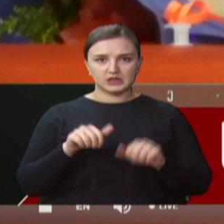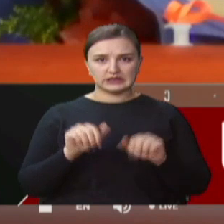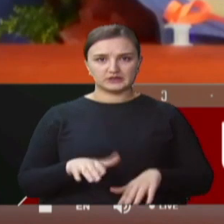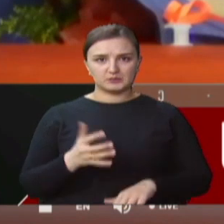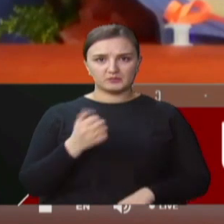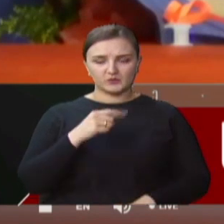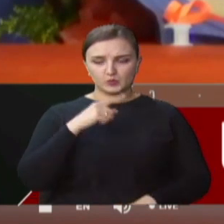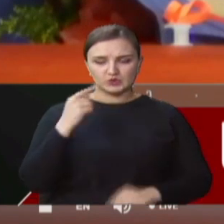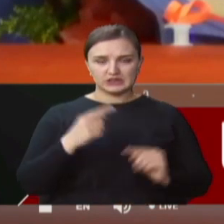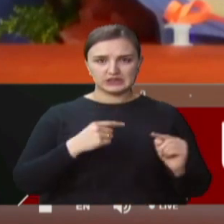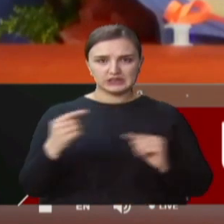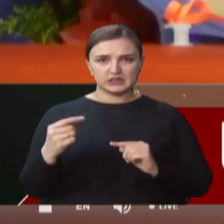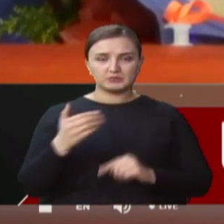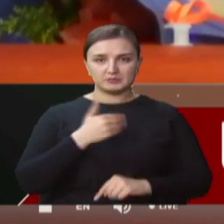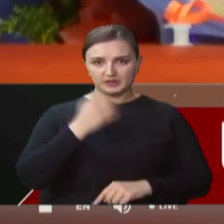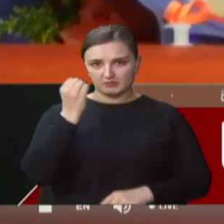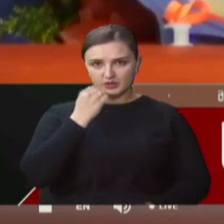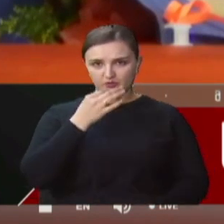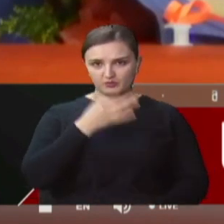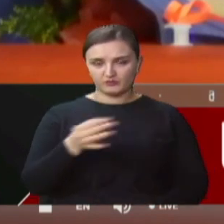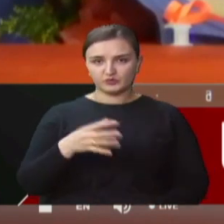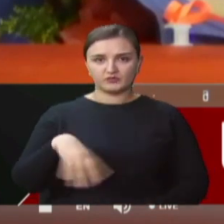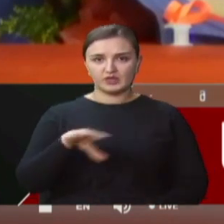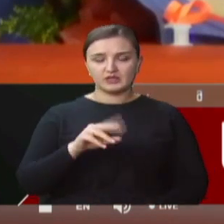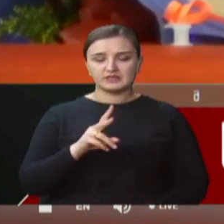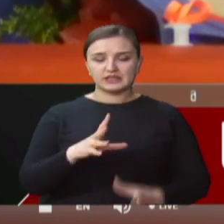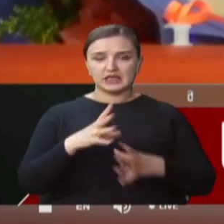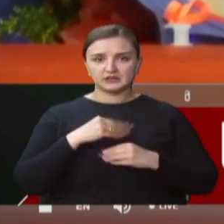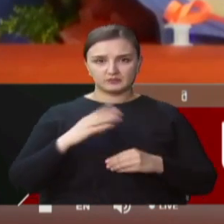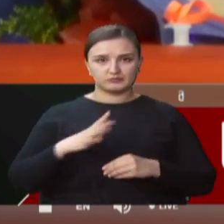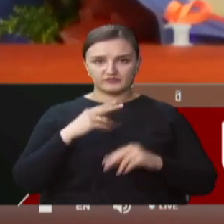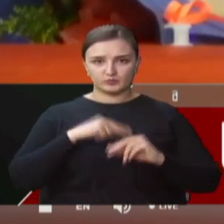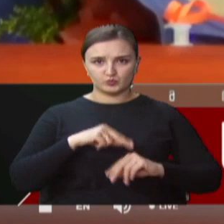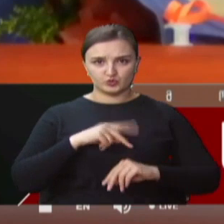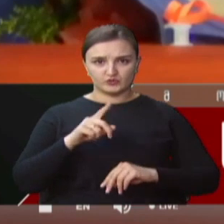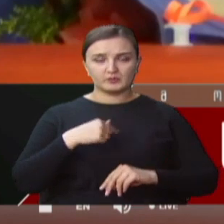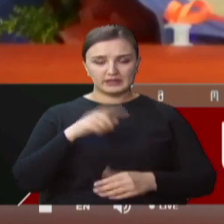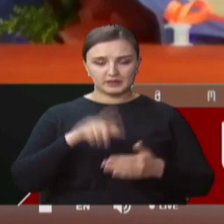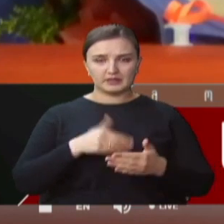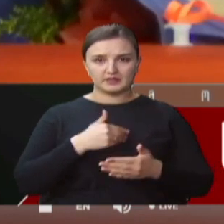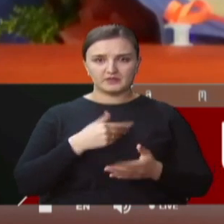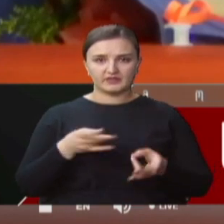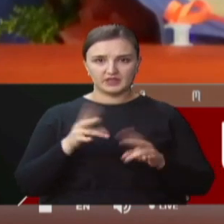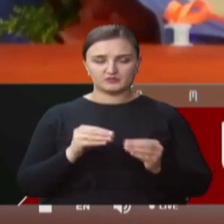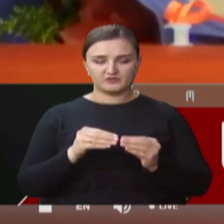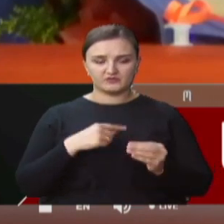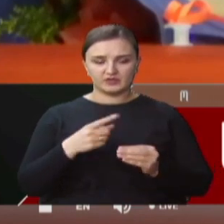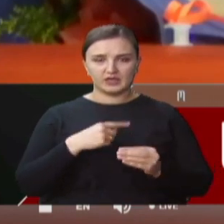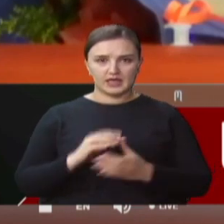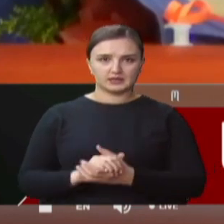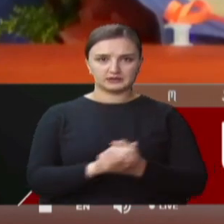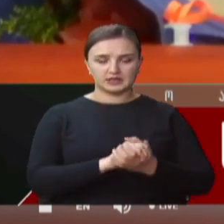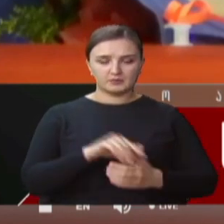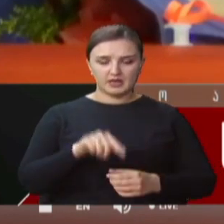mivighet Rusetis tsinaaghmdeg. Minda madloba gadavkhado qvelas visvistan ertadats vimushavet da imedi maqs rom chven davrchebit asetive ertianebi